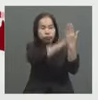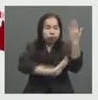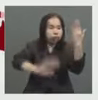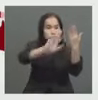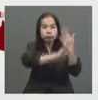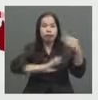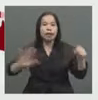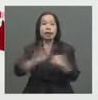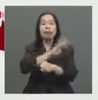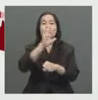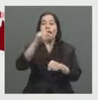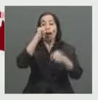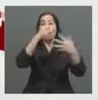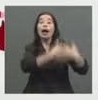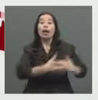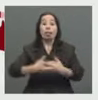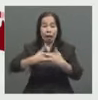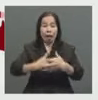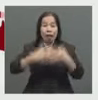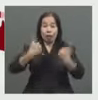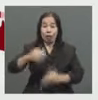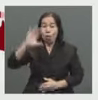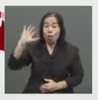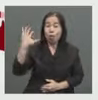นยันตอนนี้รวมทั่วโลก